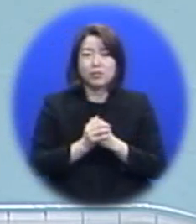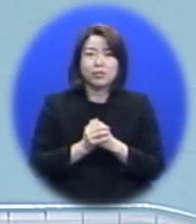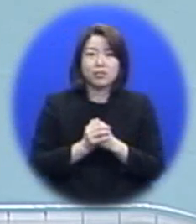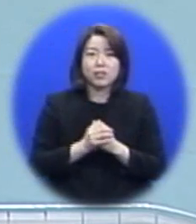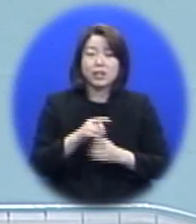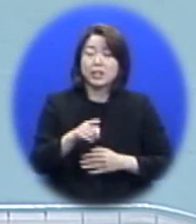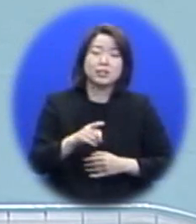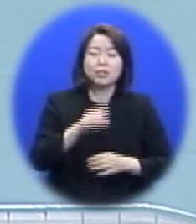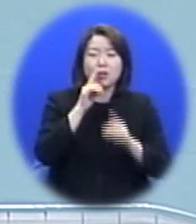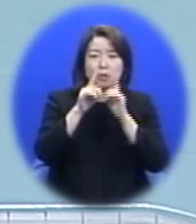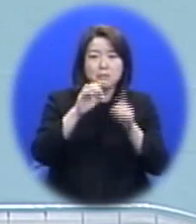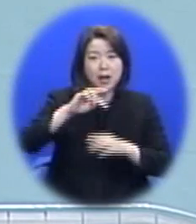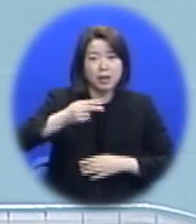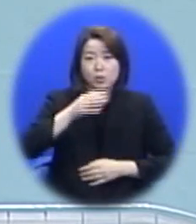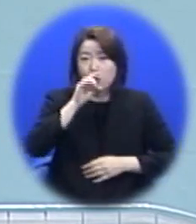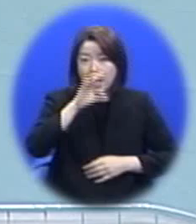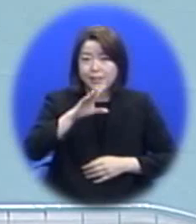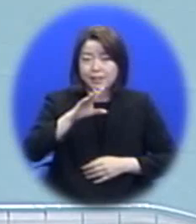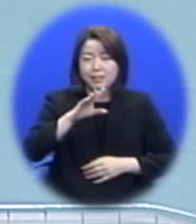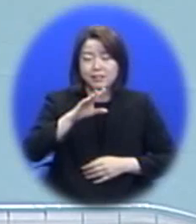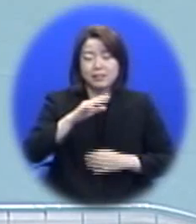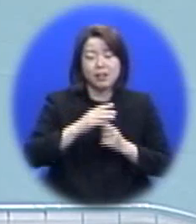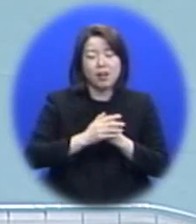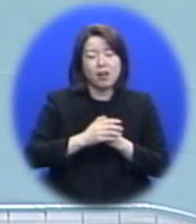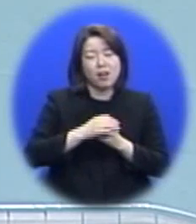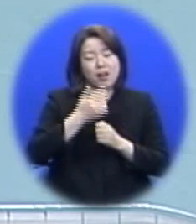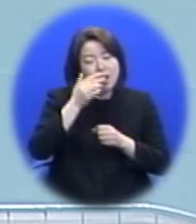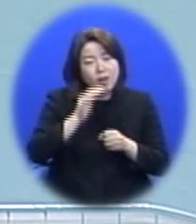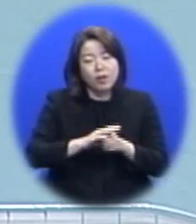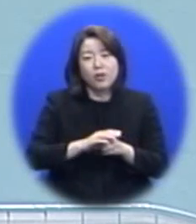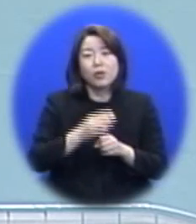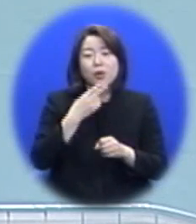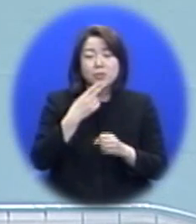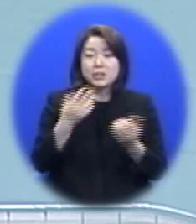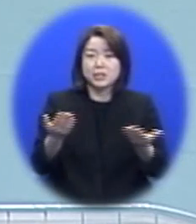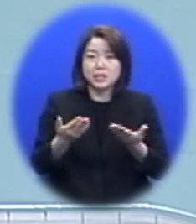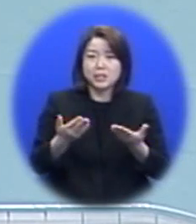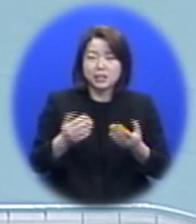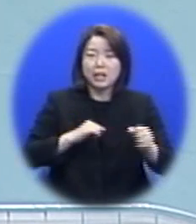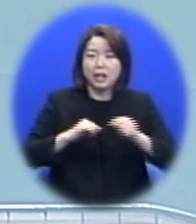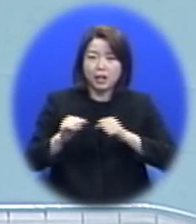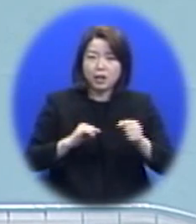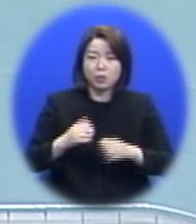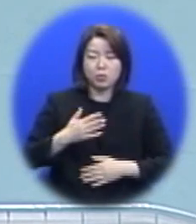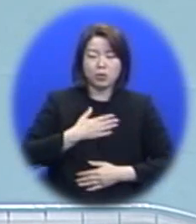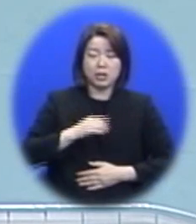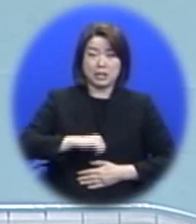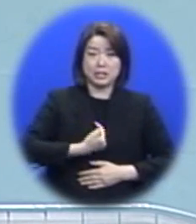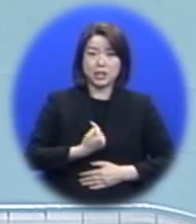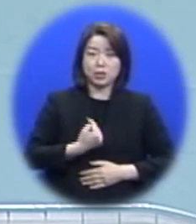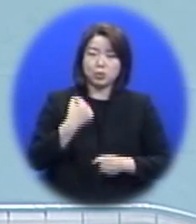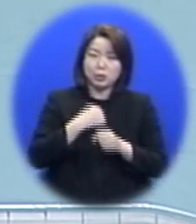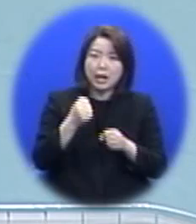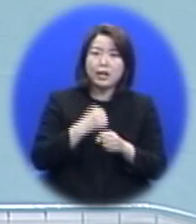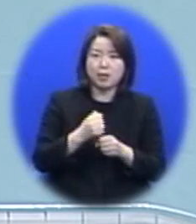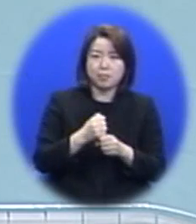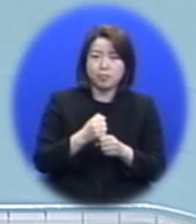나뒹굴었어요. 참 말도 안 되는 이런 어처구니 없는 일을 저지르고 본인도 난감해하는데 전화가